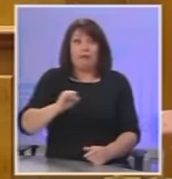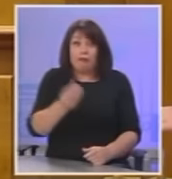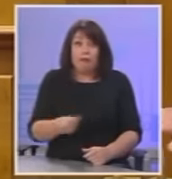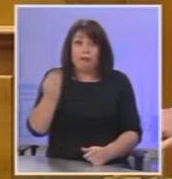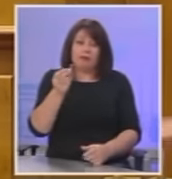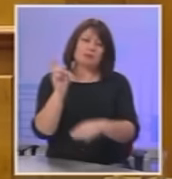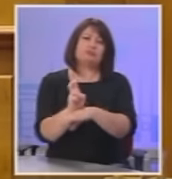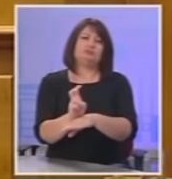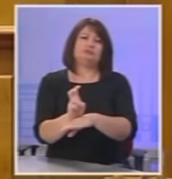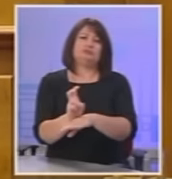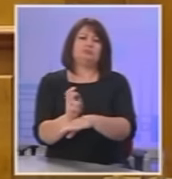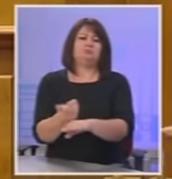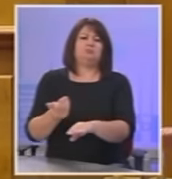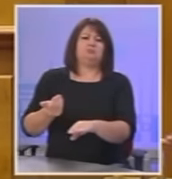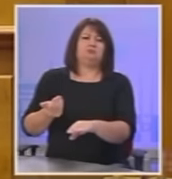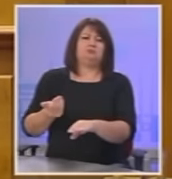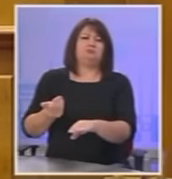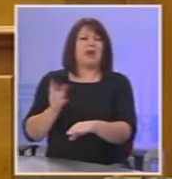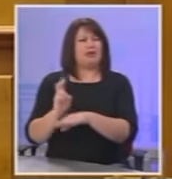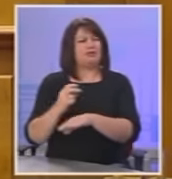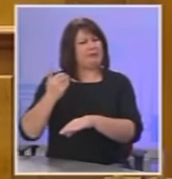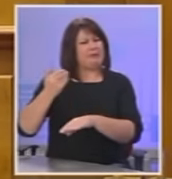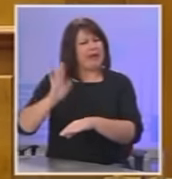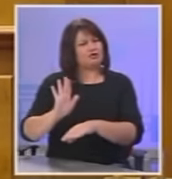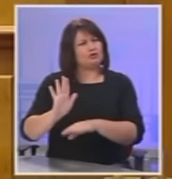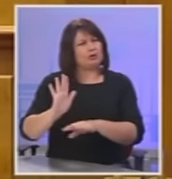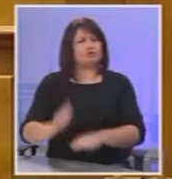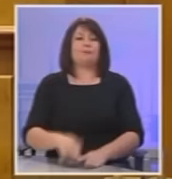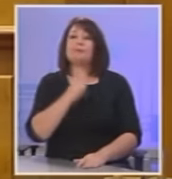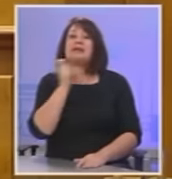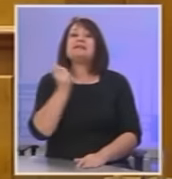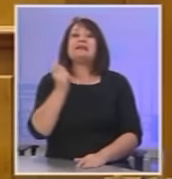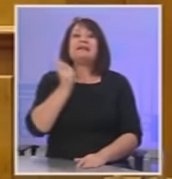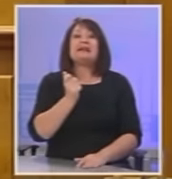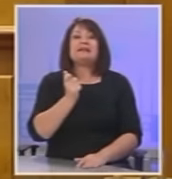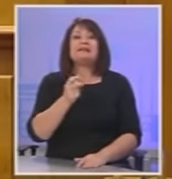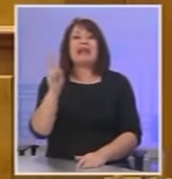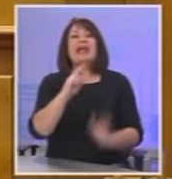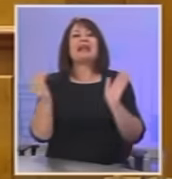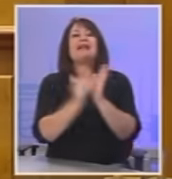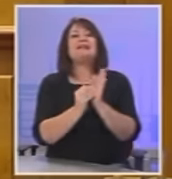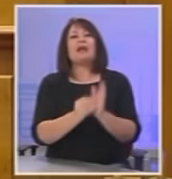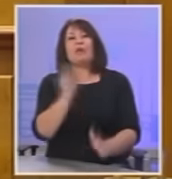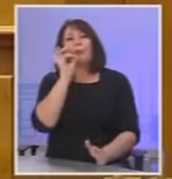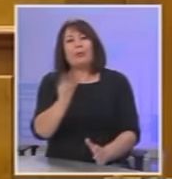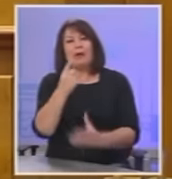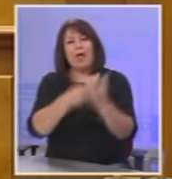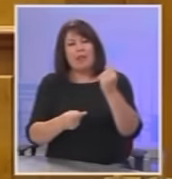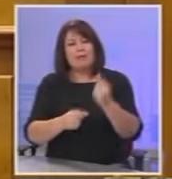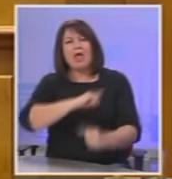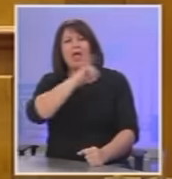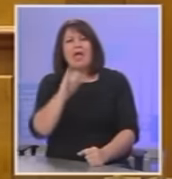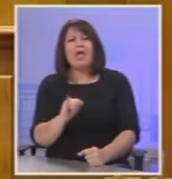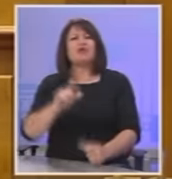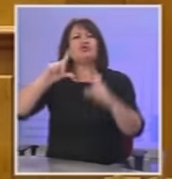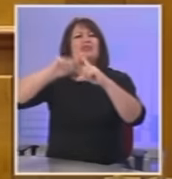έχει αφήσει πιο πίσω. Είναι οι ουρές που λέμε. Από τις συντάξεις και τη ρήτρα μηδενικού ελλείμματος, ως τον ΑΔΜΙΕ και τα